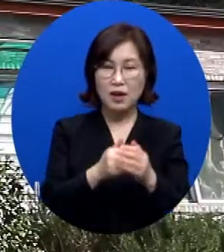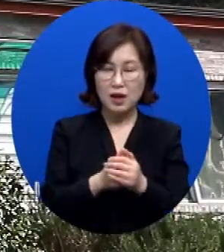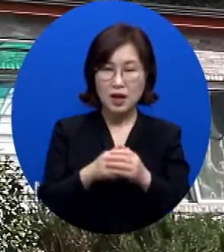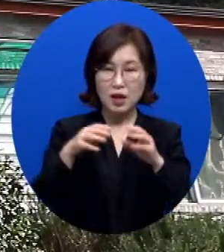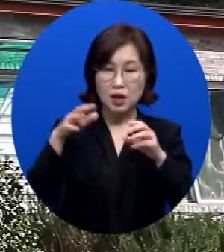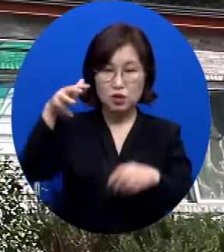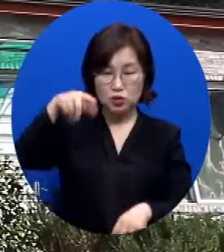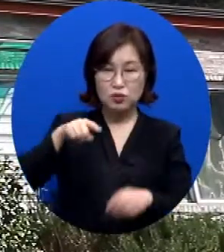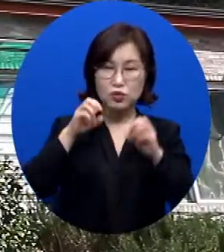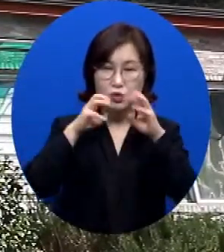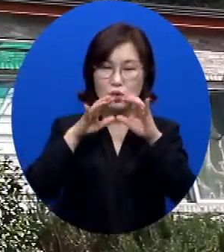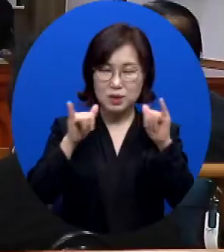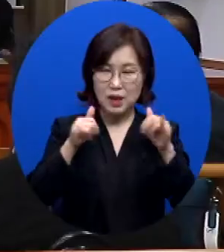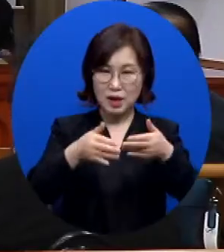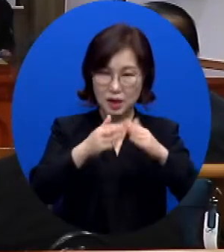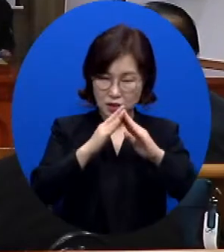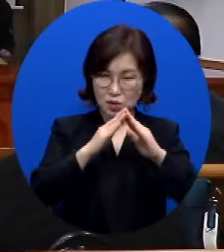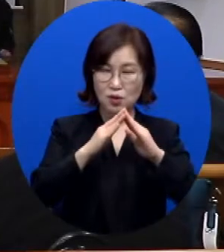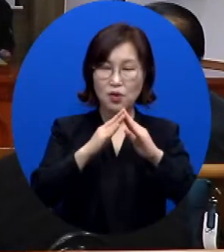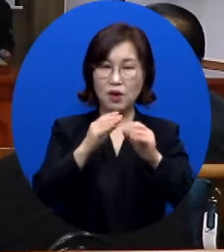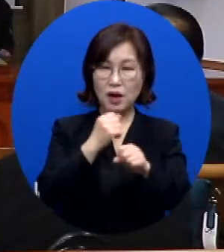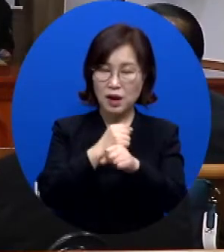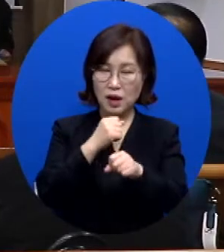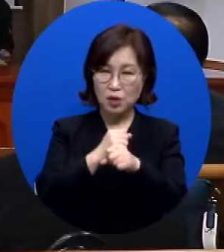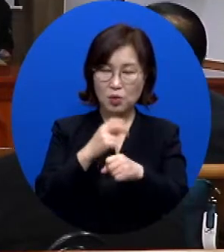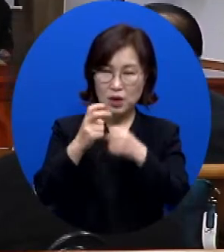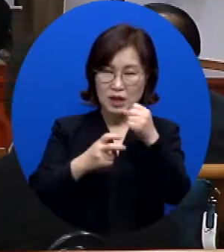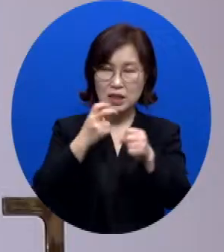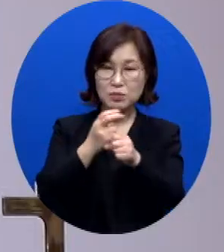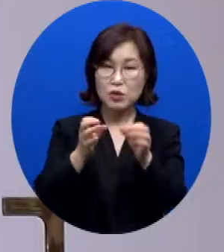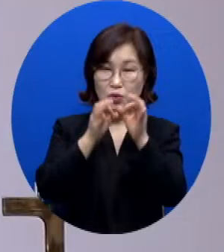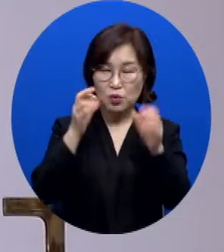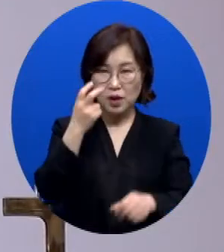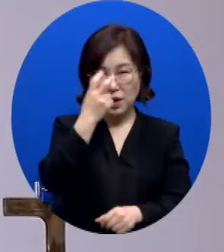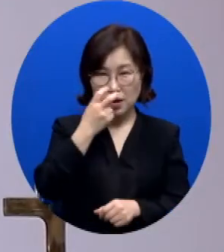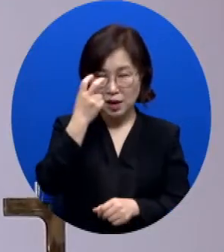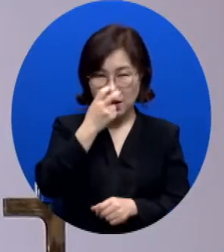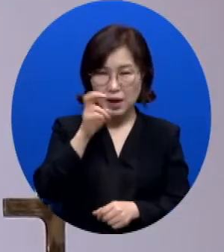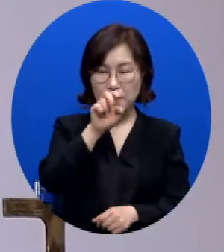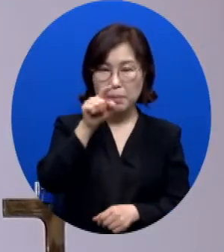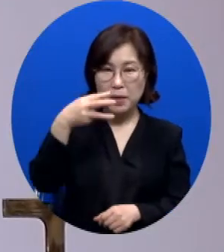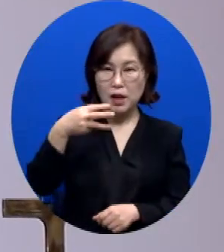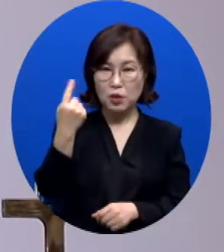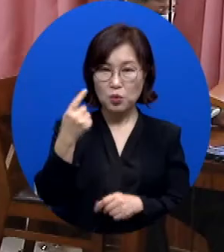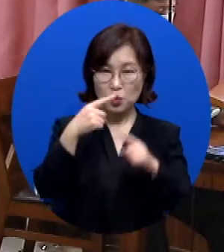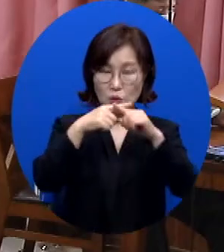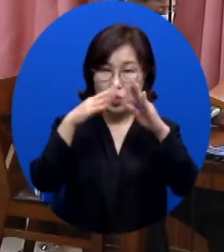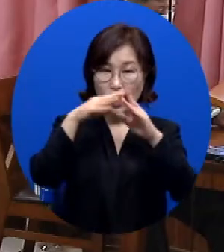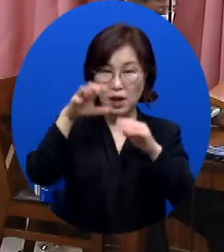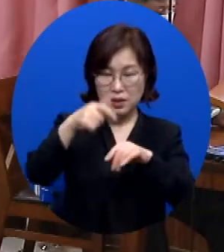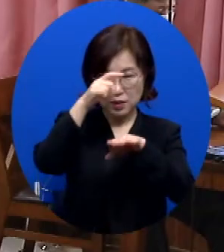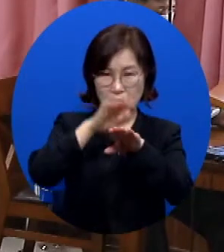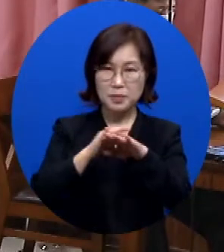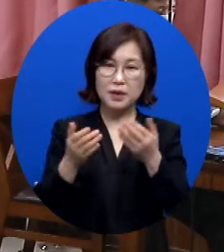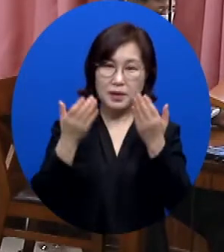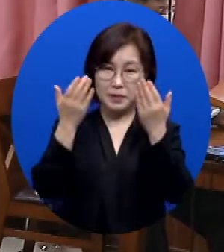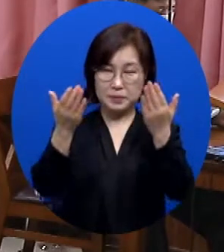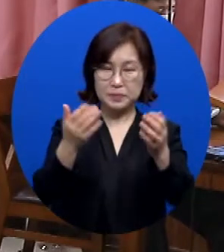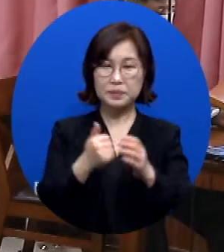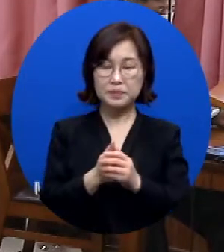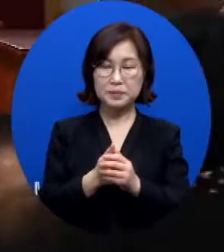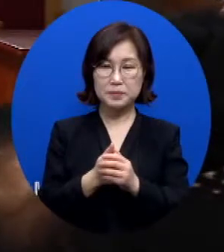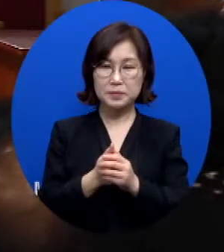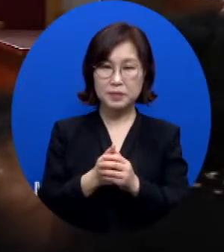전도사가 개척하고 목회자가 올 때까지 20년간 돌본 말도교회를 찾아 예배를 드렸습니다. 이어